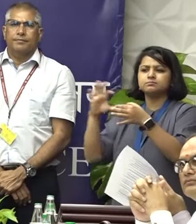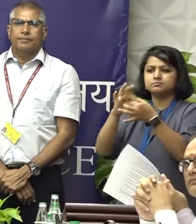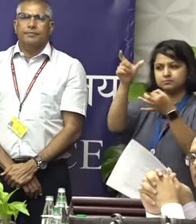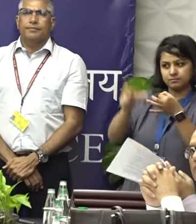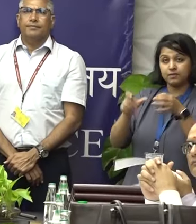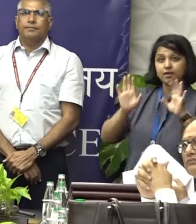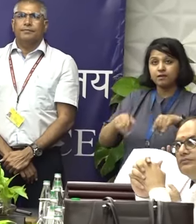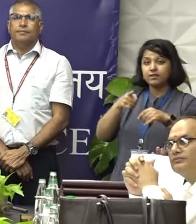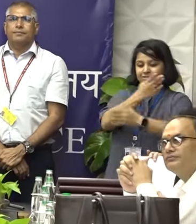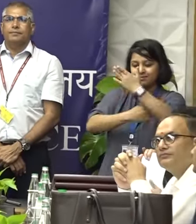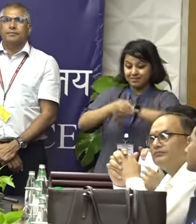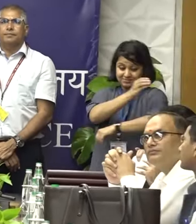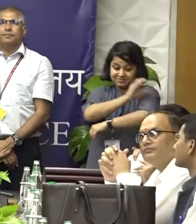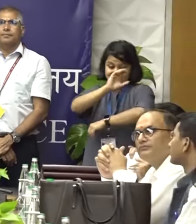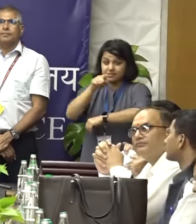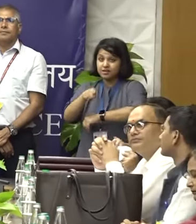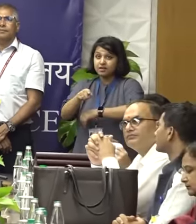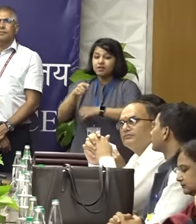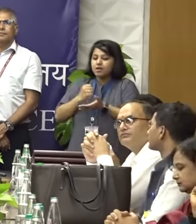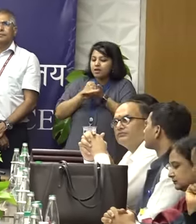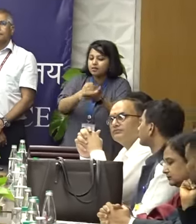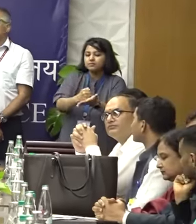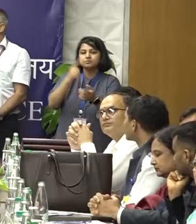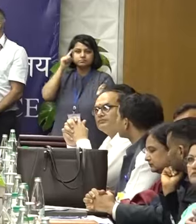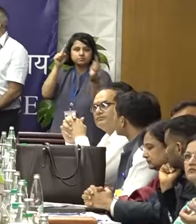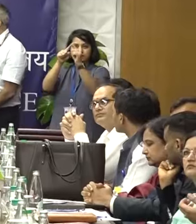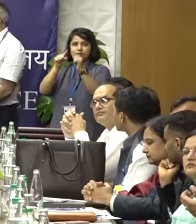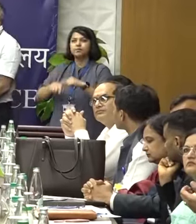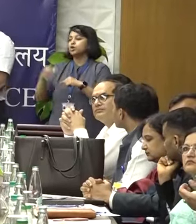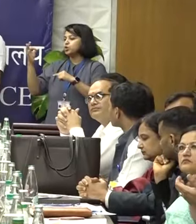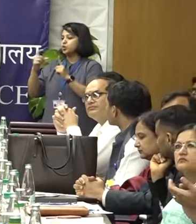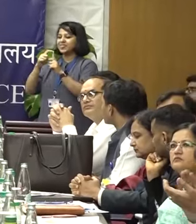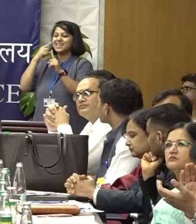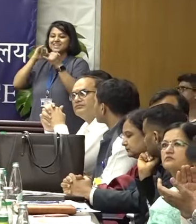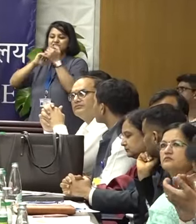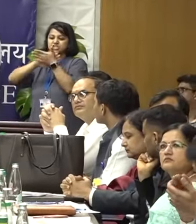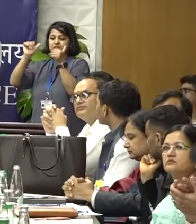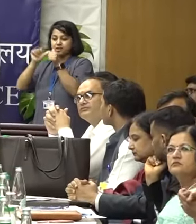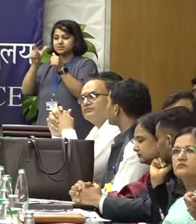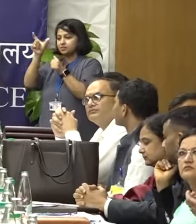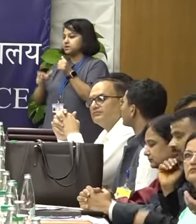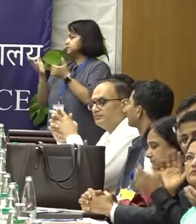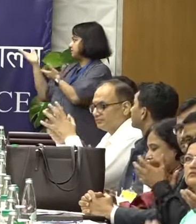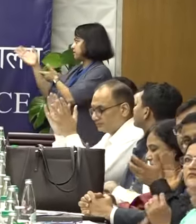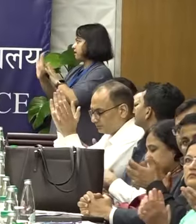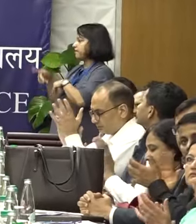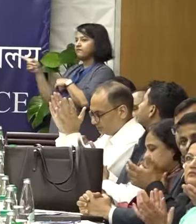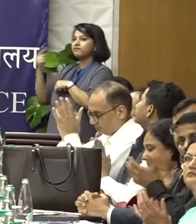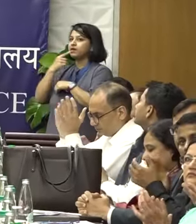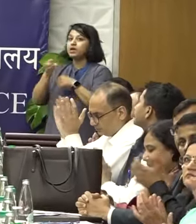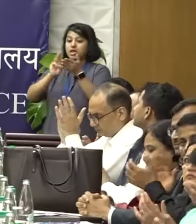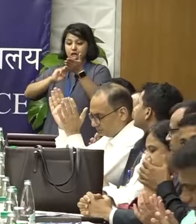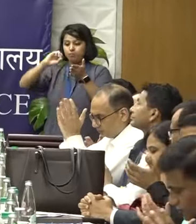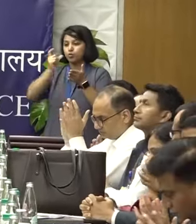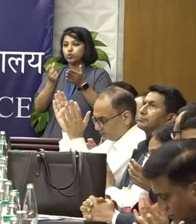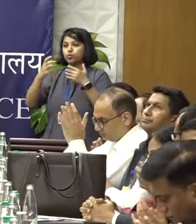उनकी सहायता करना इनका मुख्य उद्देश्य रहेगा। नई दिशा से हमारे साथ भौतिक रूप से जुड़े हैं सर, और एमओयू